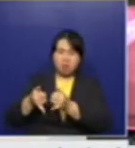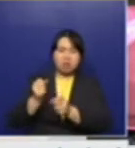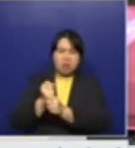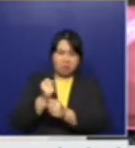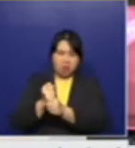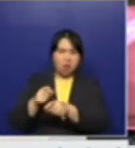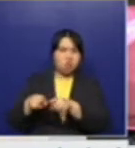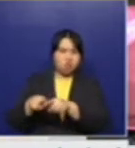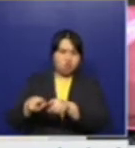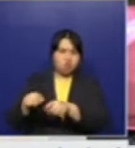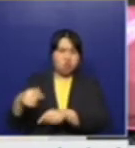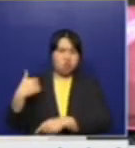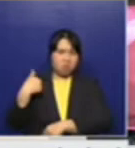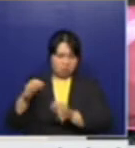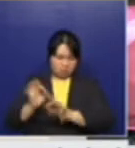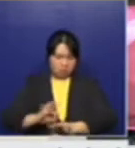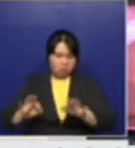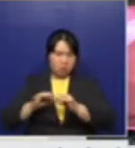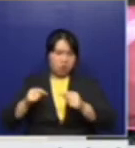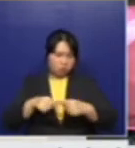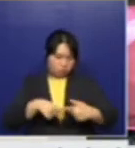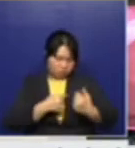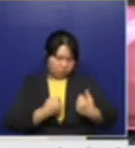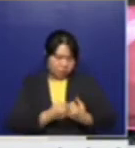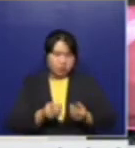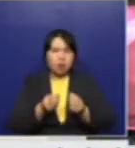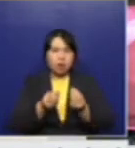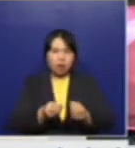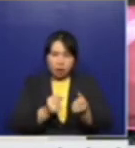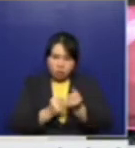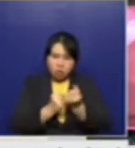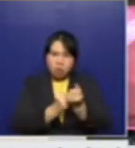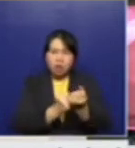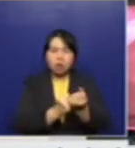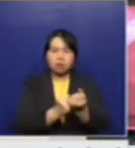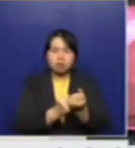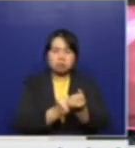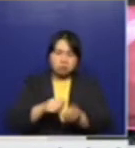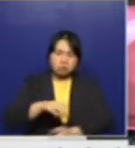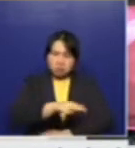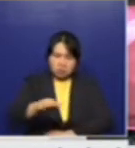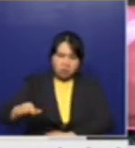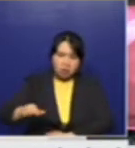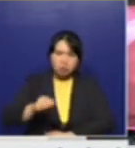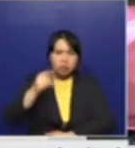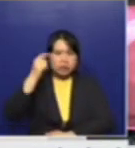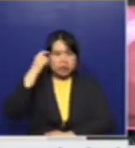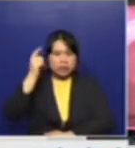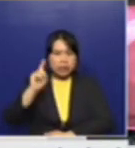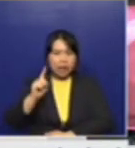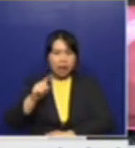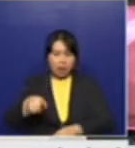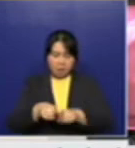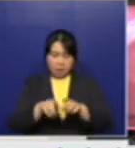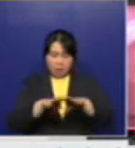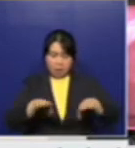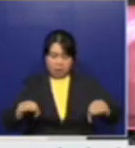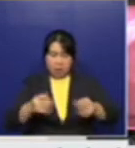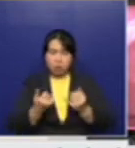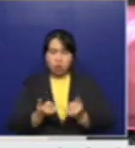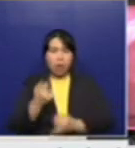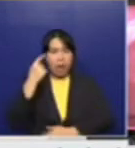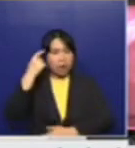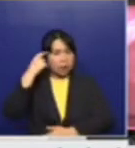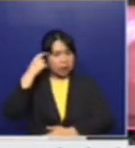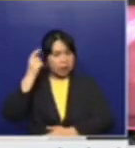านซึ่งมีจิตวิญญาณของความเสียสละและมุ่งมั่นทุกคนเขามีความคิดโดยเฉพาะรุ่นนี้เนี่ยตัดสินใจด้วย